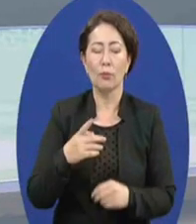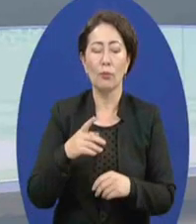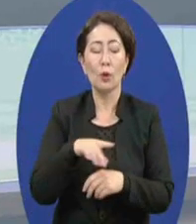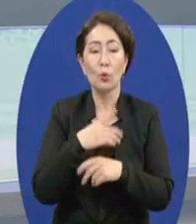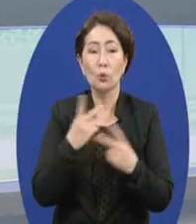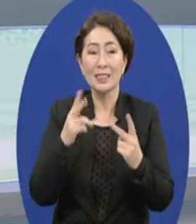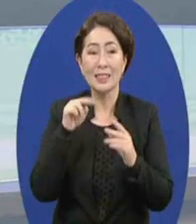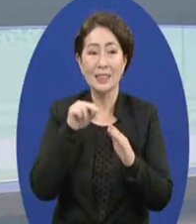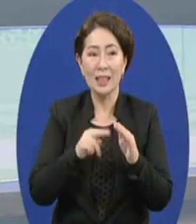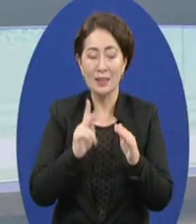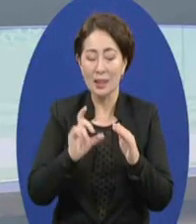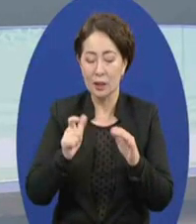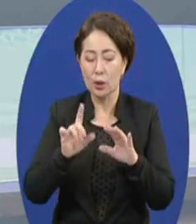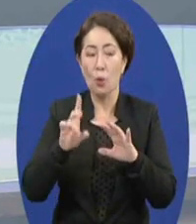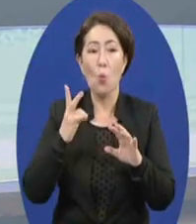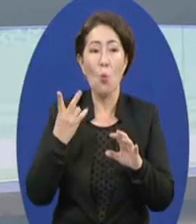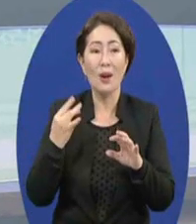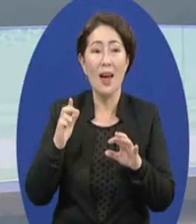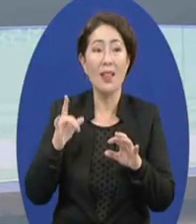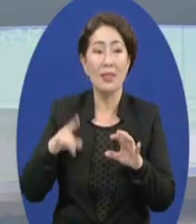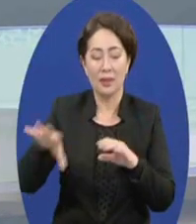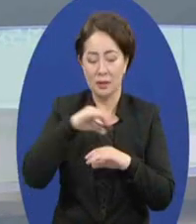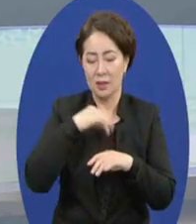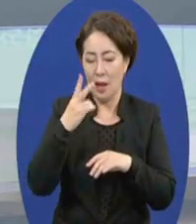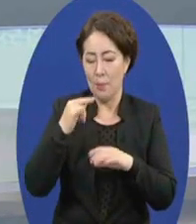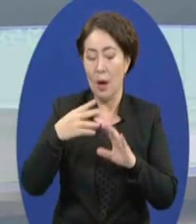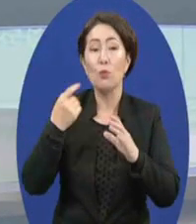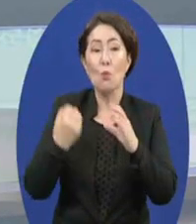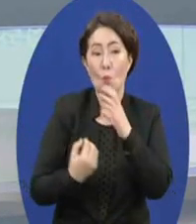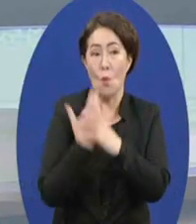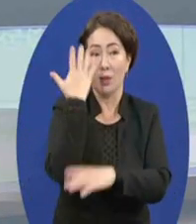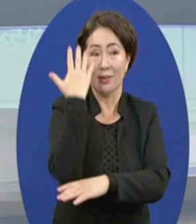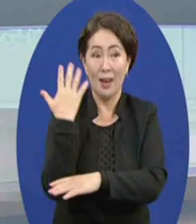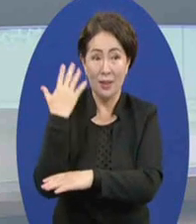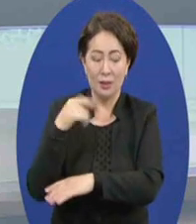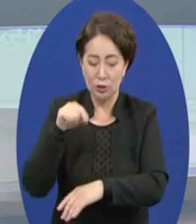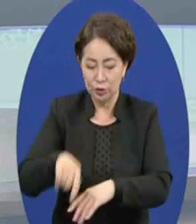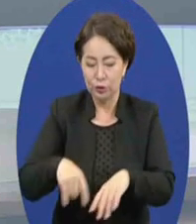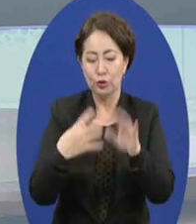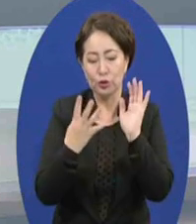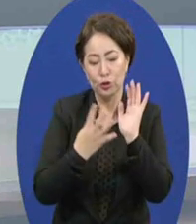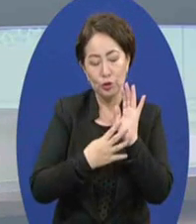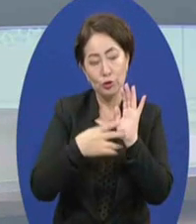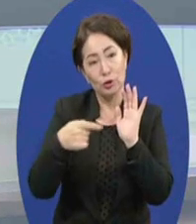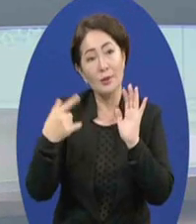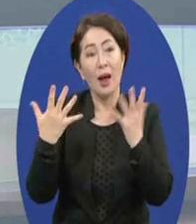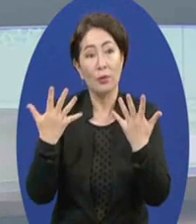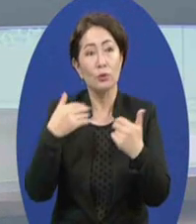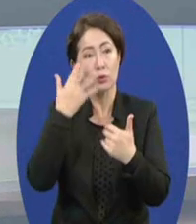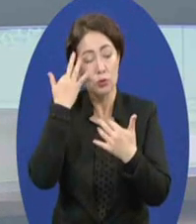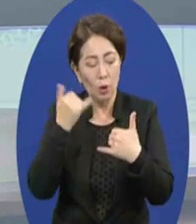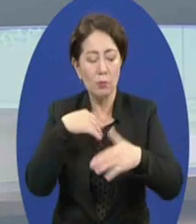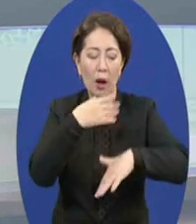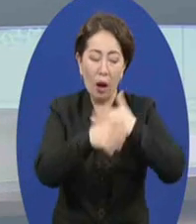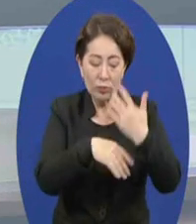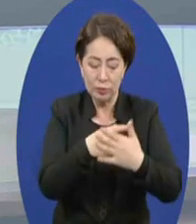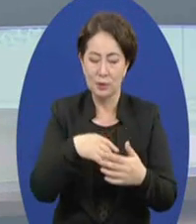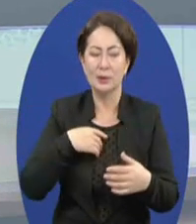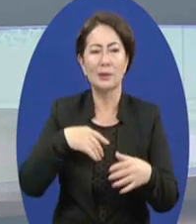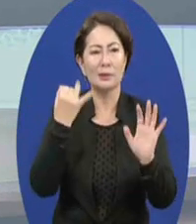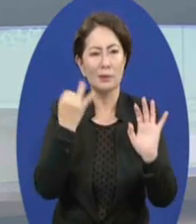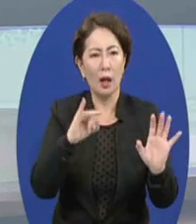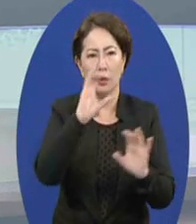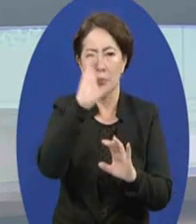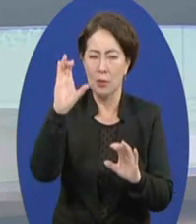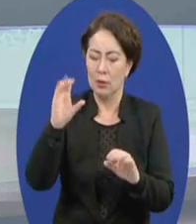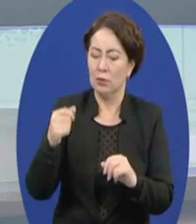Үндэсний цэцэрлэгт хүрээлэнд намрын мод тарих өдрүүдийг энэ сарын 9-ос 10-ны өдрүүдэд зохион байгуулж байна. Нийтдээ 70 гаруй аж ахуй нэгж байгуулга, 50